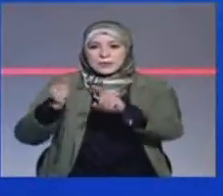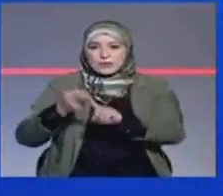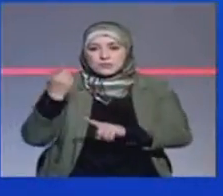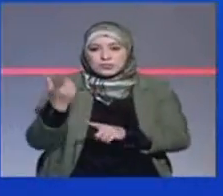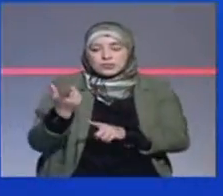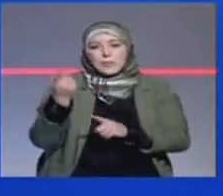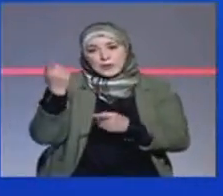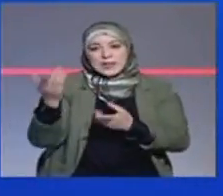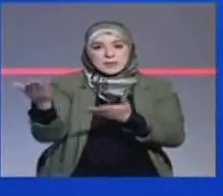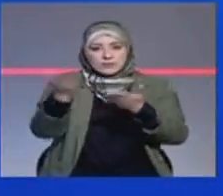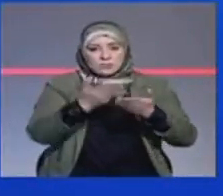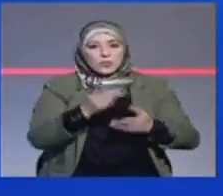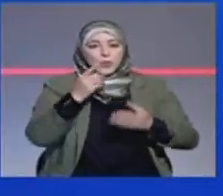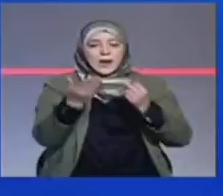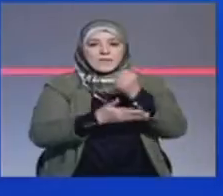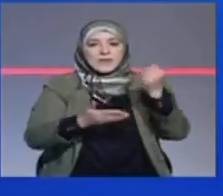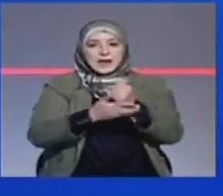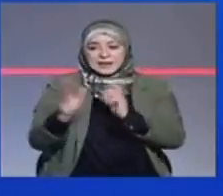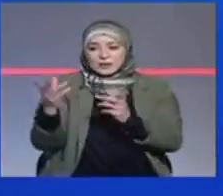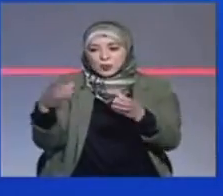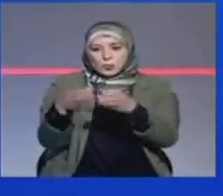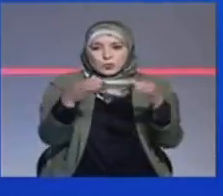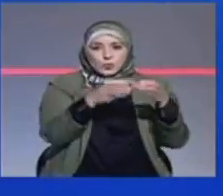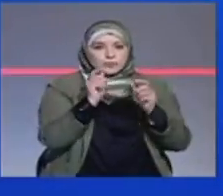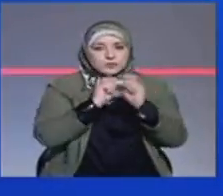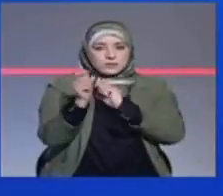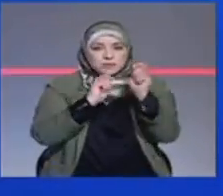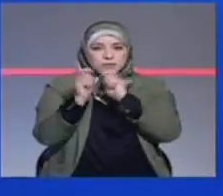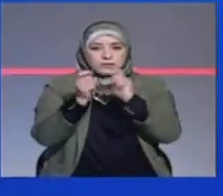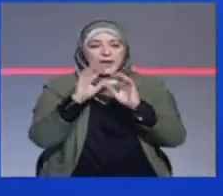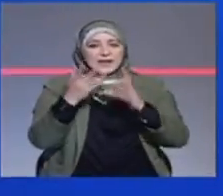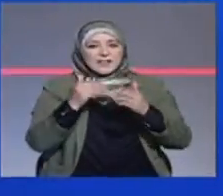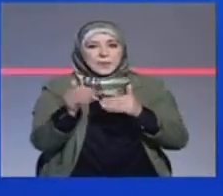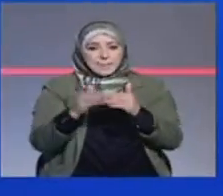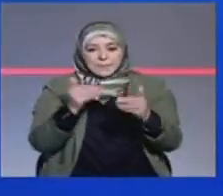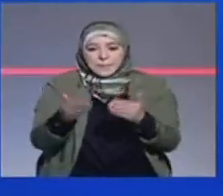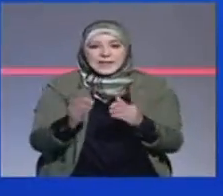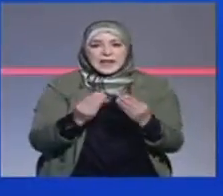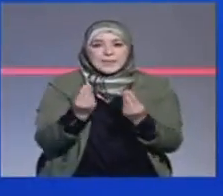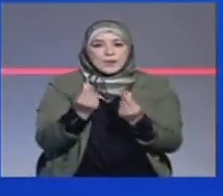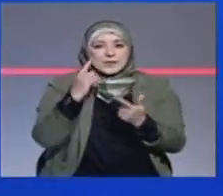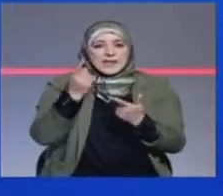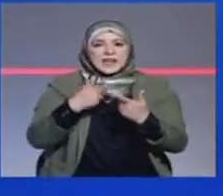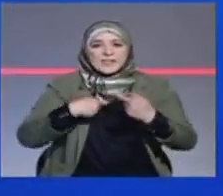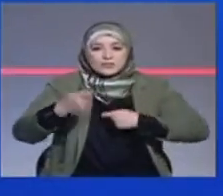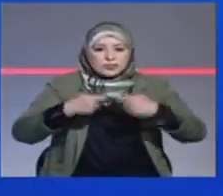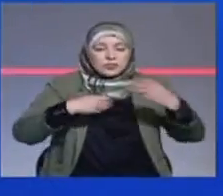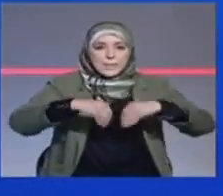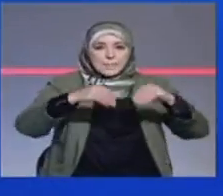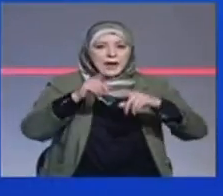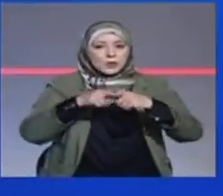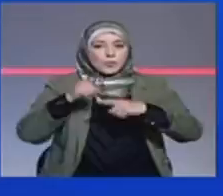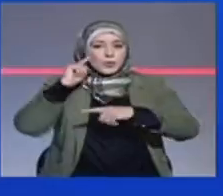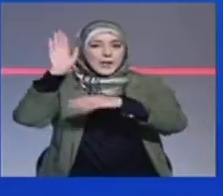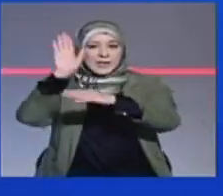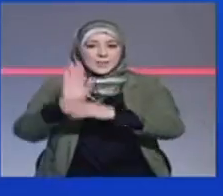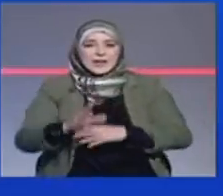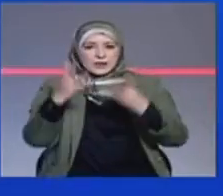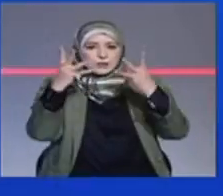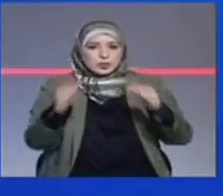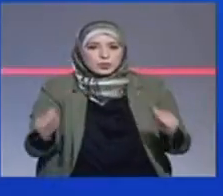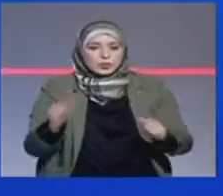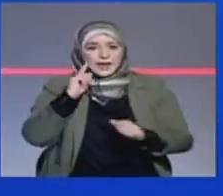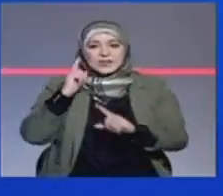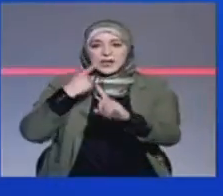المختصين والفلاحين للتبحث حول كيفية إنتاج وترويج هذه المنتجات وحمايتها من الاندثار لما لها من